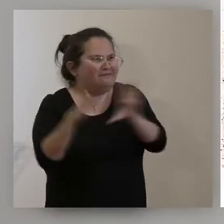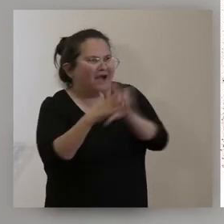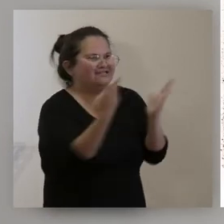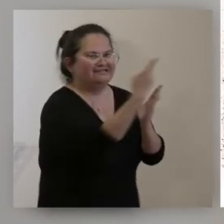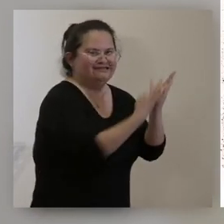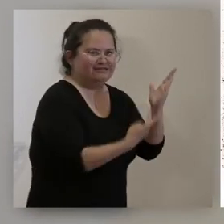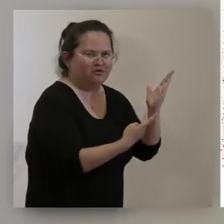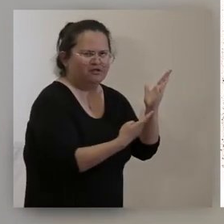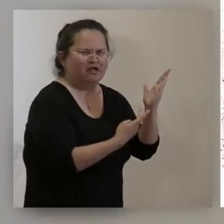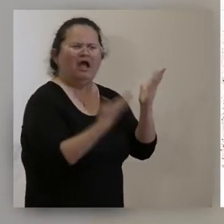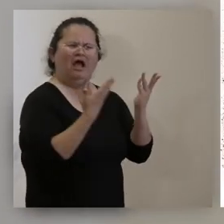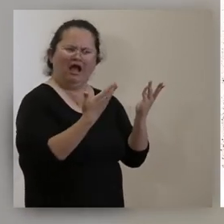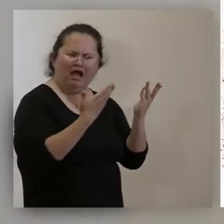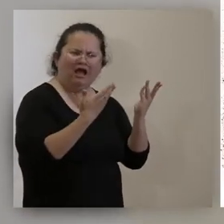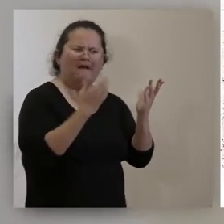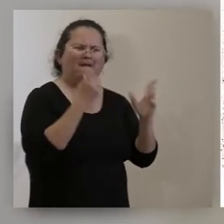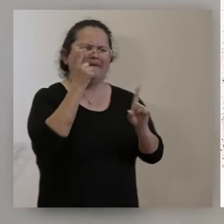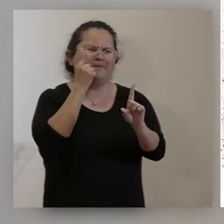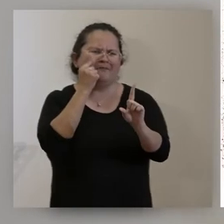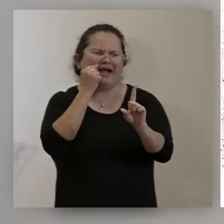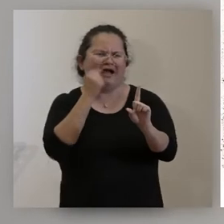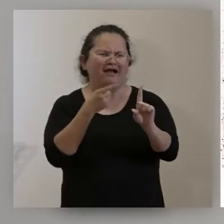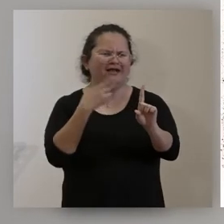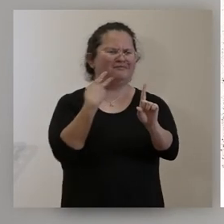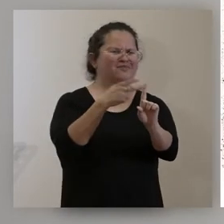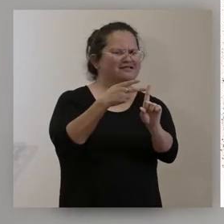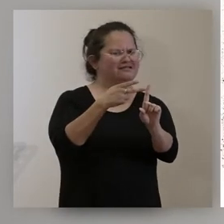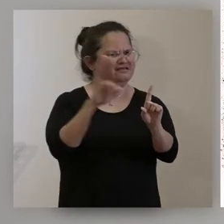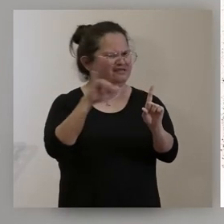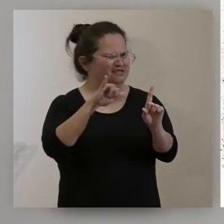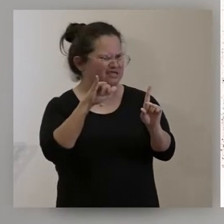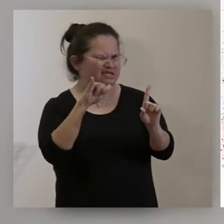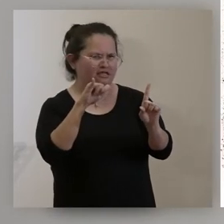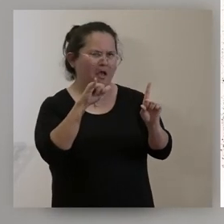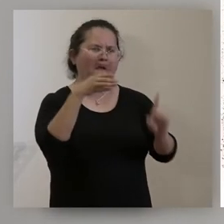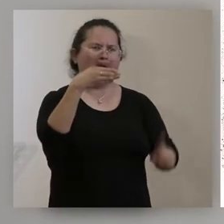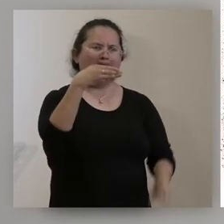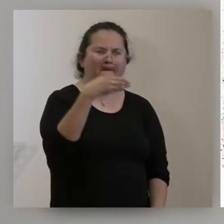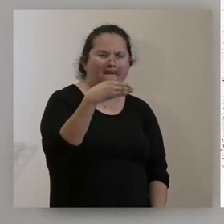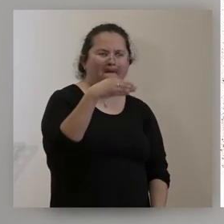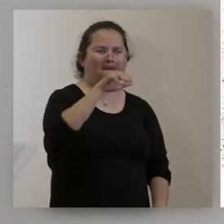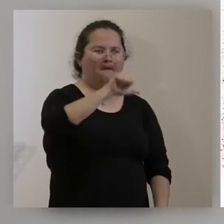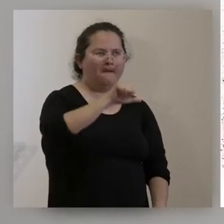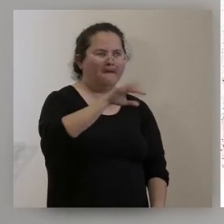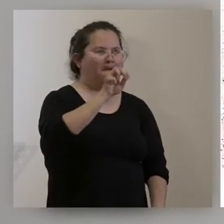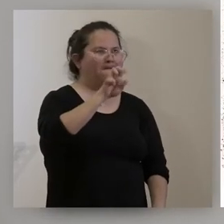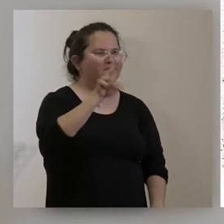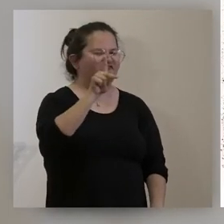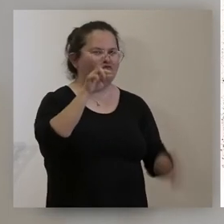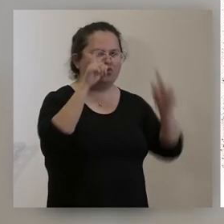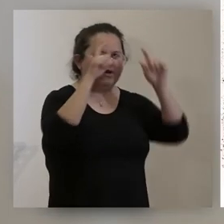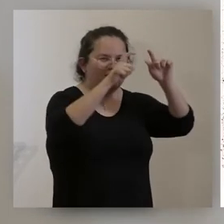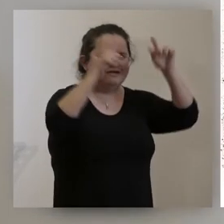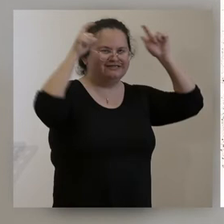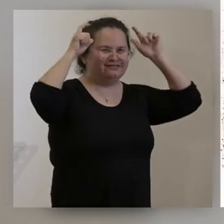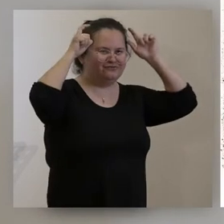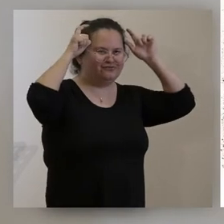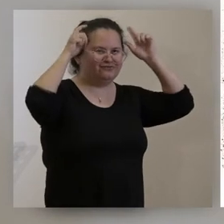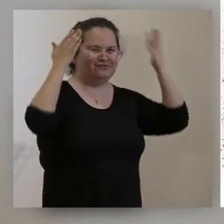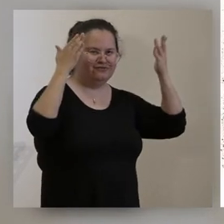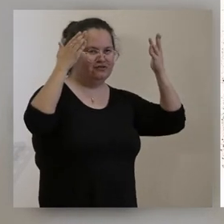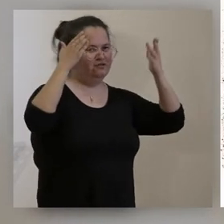c'est-à-dire l'officier du roi de Kakongo, le royaume dans lequel se trouve le site de Malimbe,